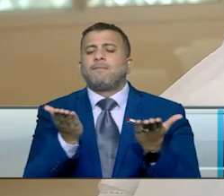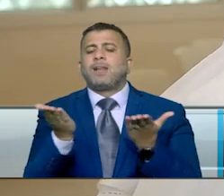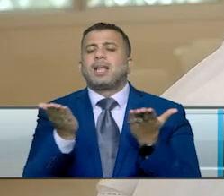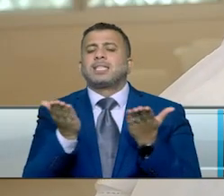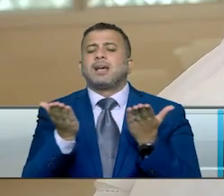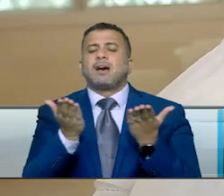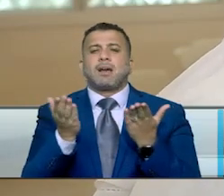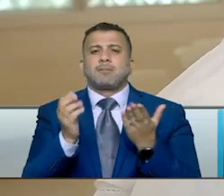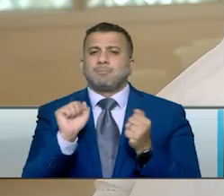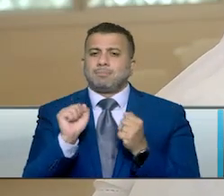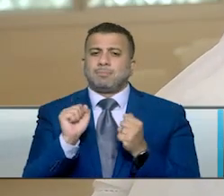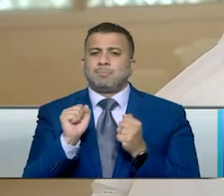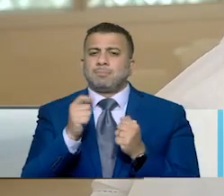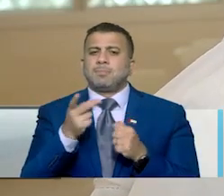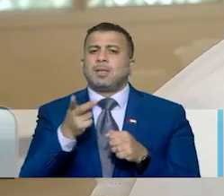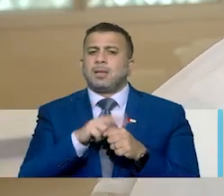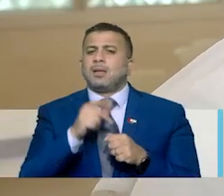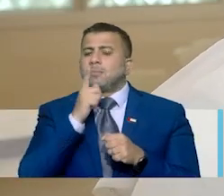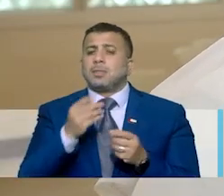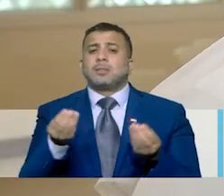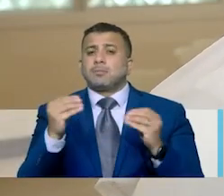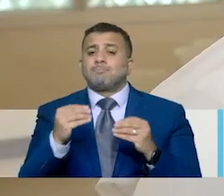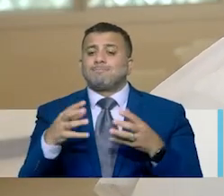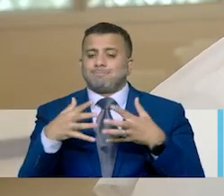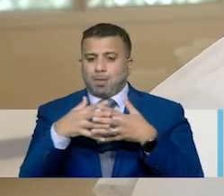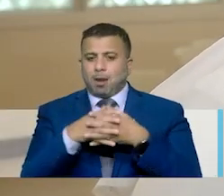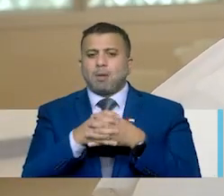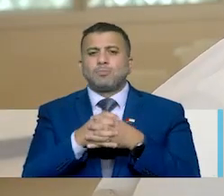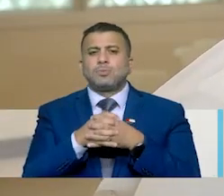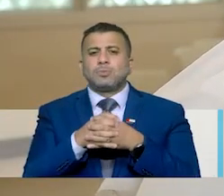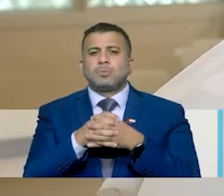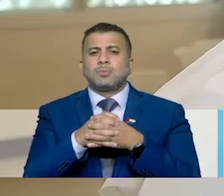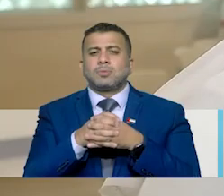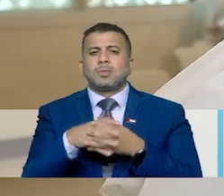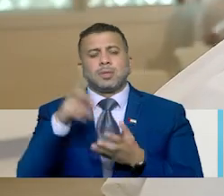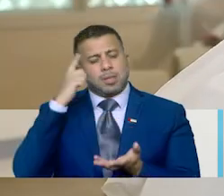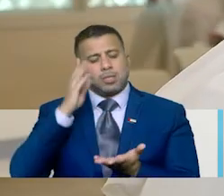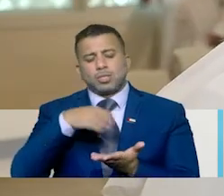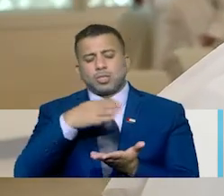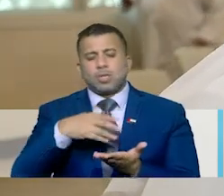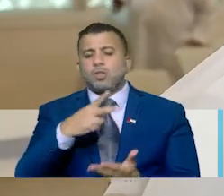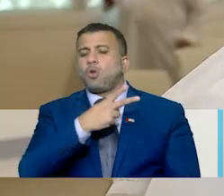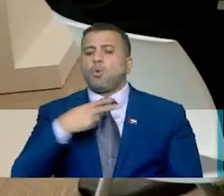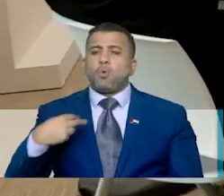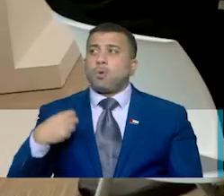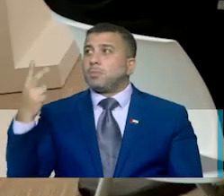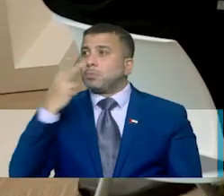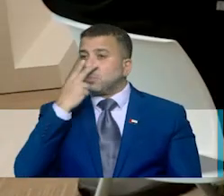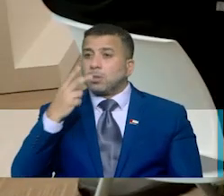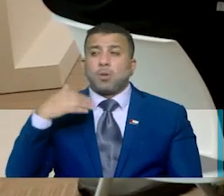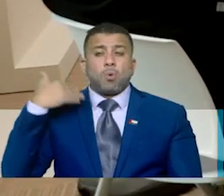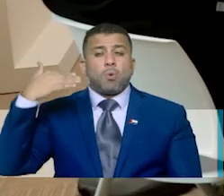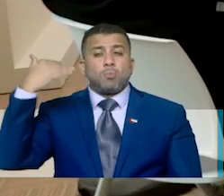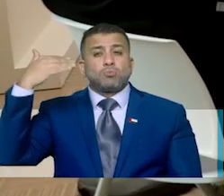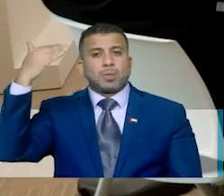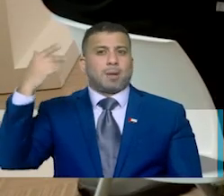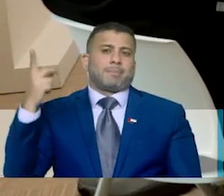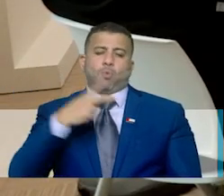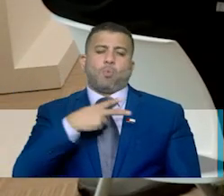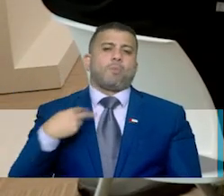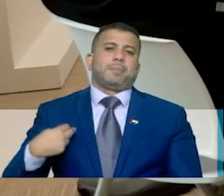في الإدارة نفسها، وبالإضافة إلى ترابطها مع استراتيجيات الدولة وتطلعات الدولة في المستقبل.